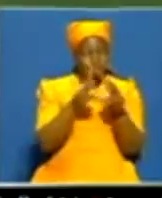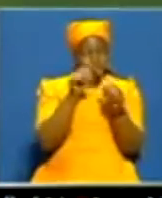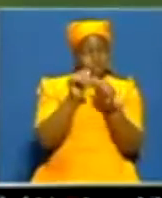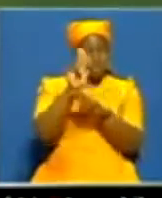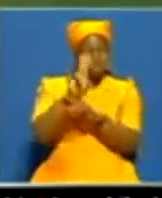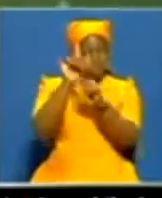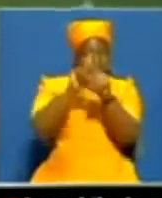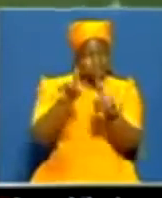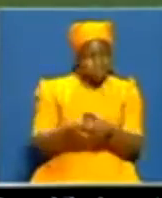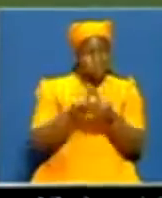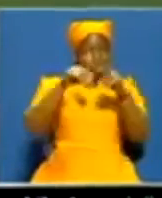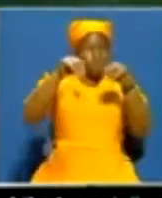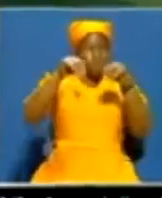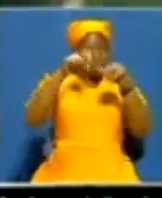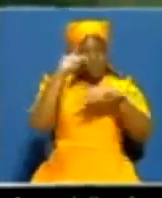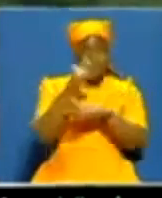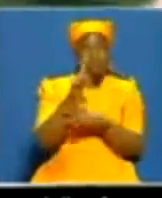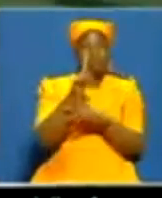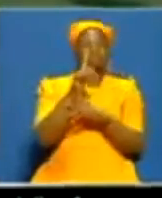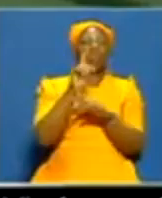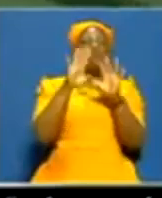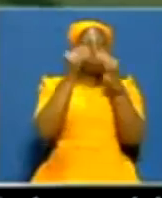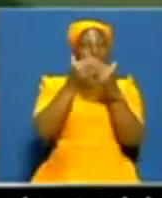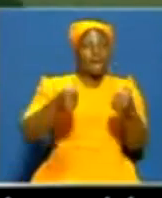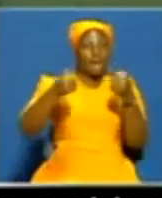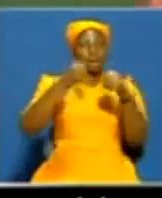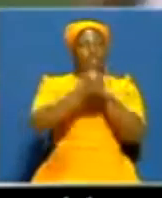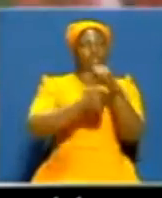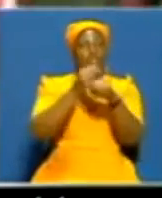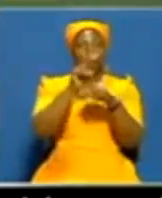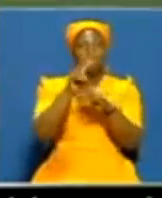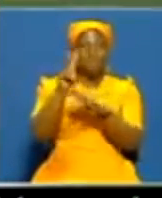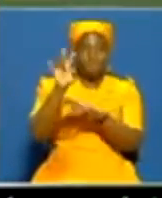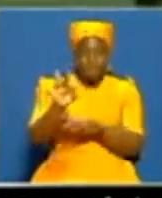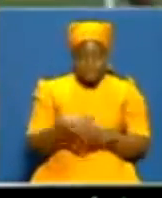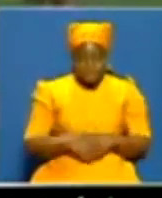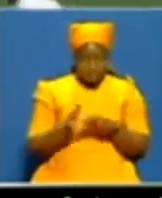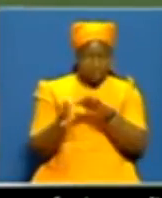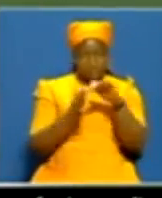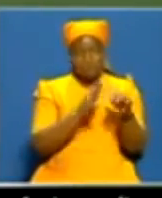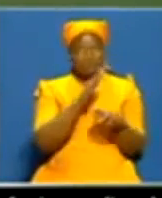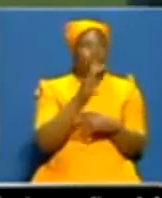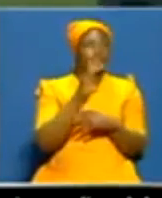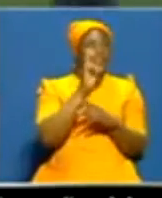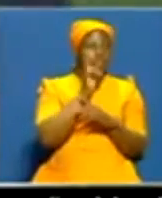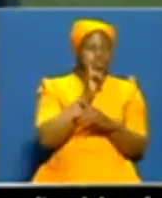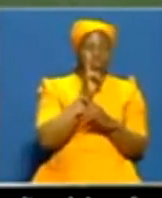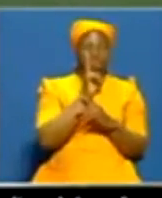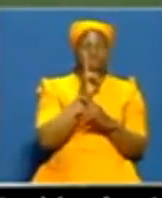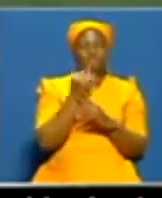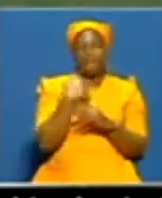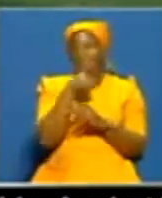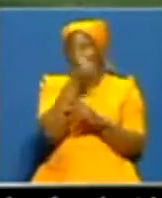2023. Hatimaye kikosi cha Kenya Lionesses kitakachochuana na Madagascar kesho katika uwanja taifa wa Nyayo kimetajwa. Joy